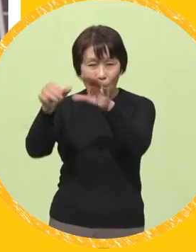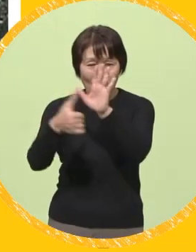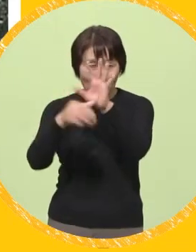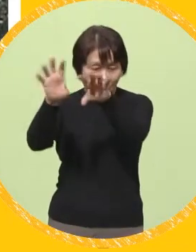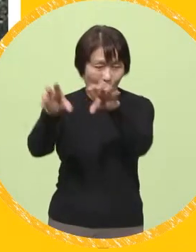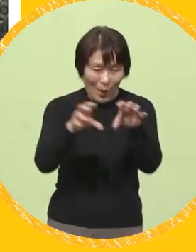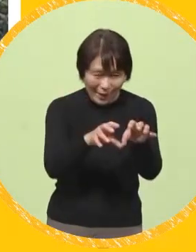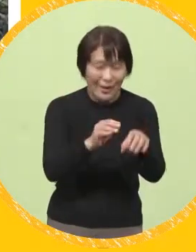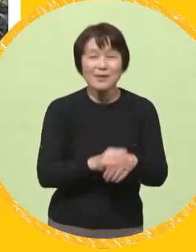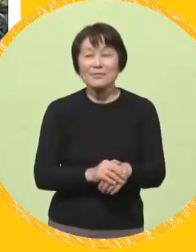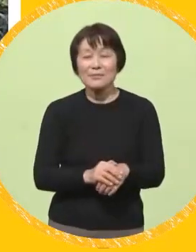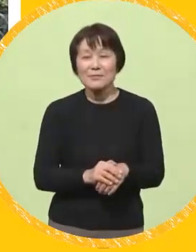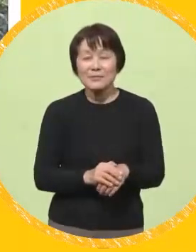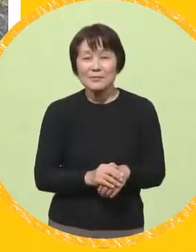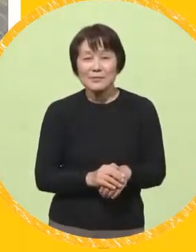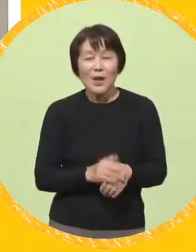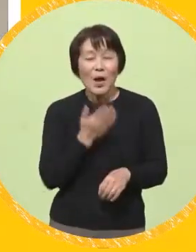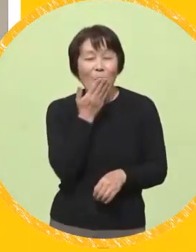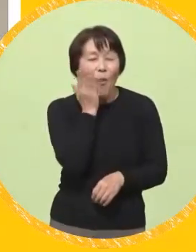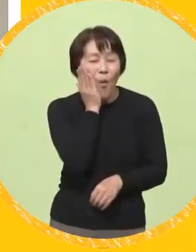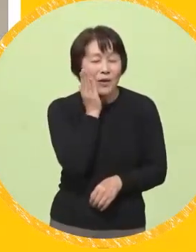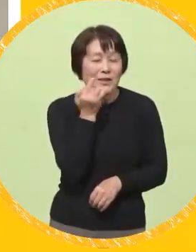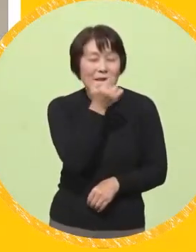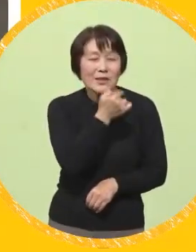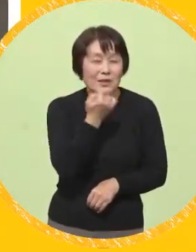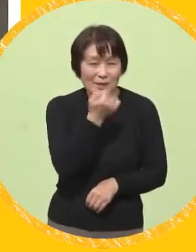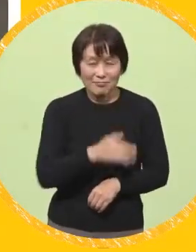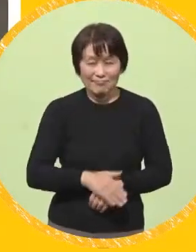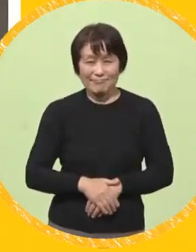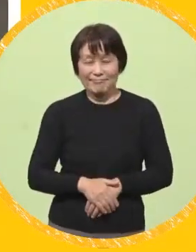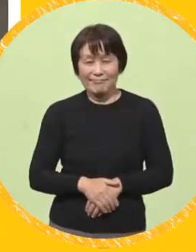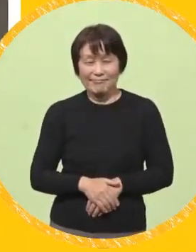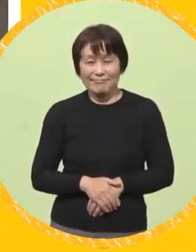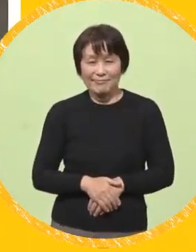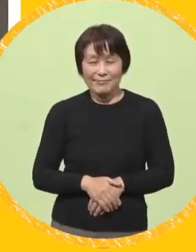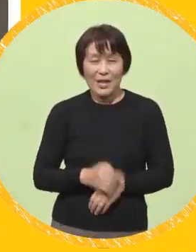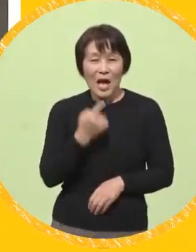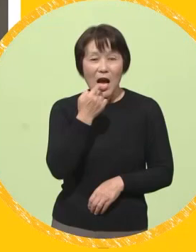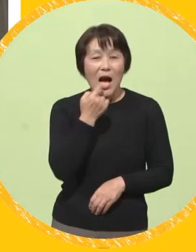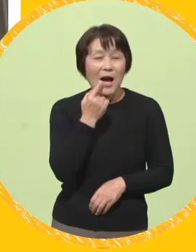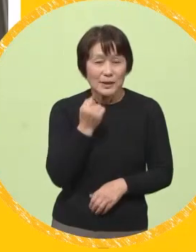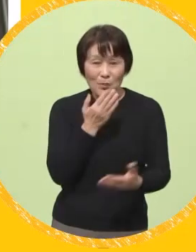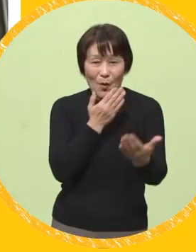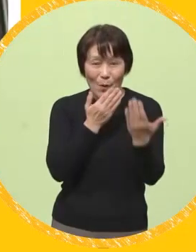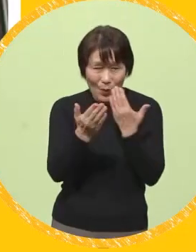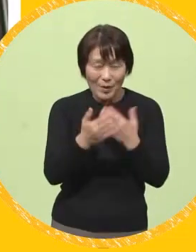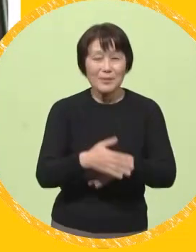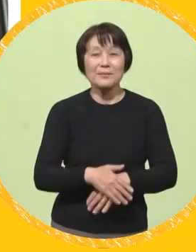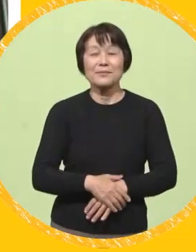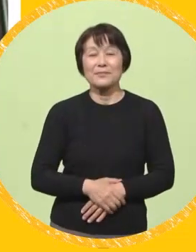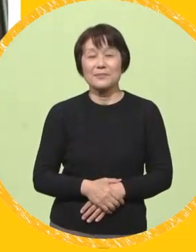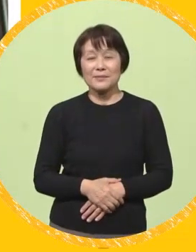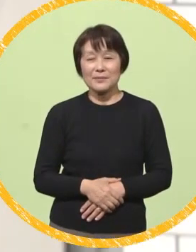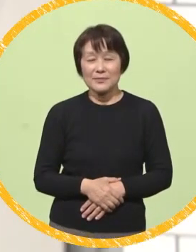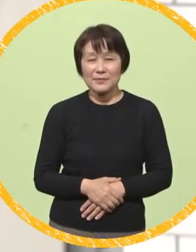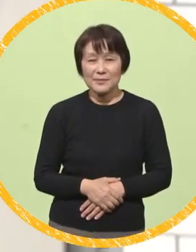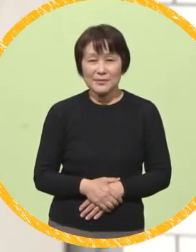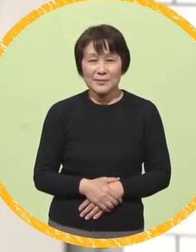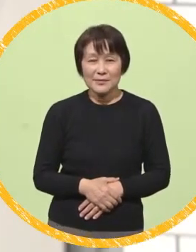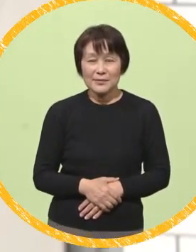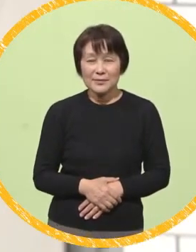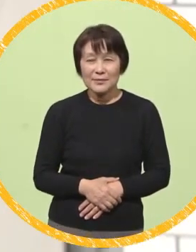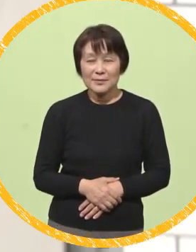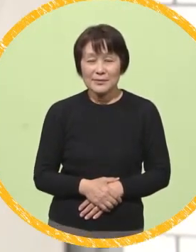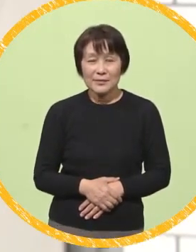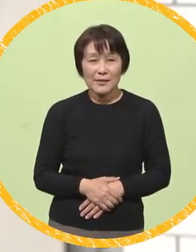とってもこううま口で、もう飲んでいただくと分かるんですけども、しっかりコクのある味わいの、 じゃあいいですか、行きましょう、 はい、日本酒になってます。 あ、いいな、 も